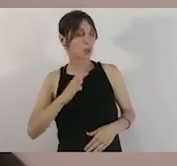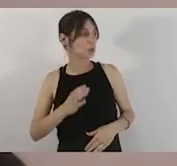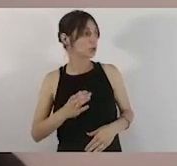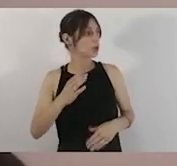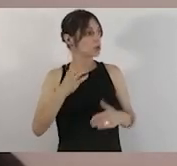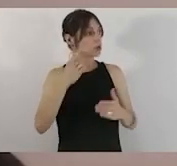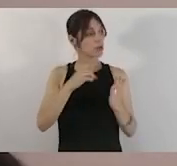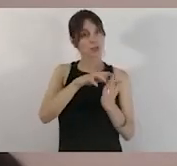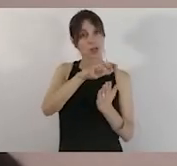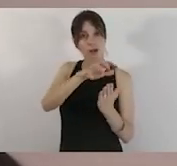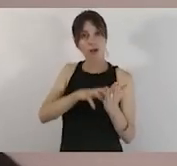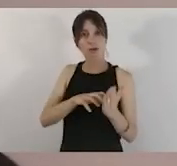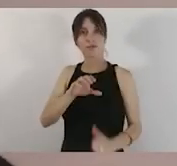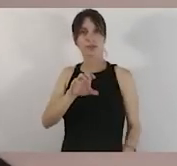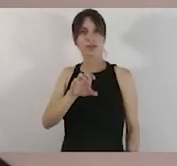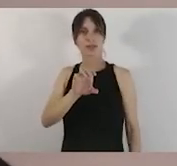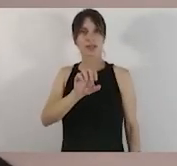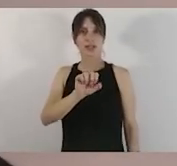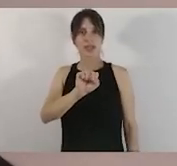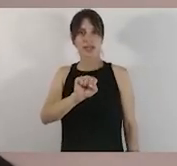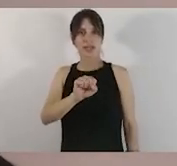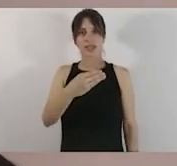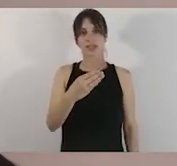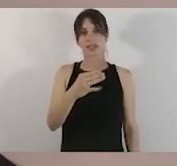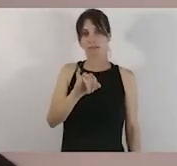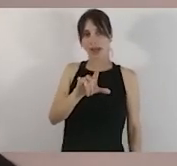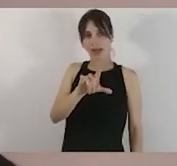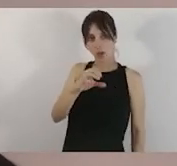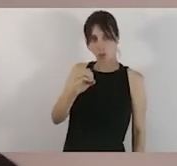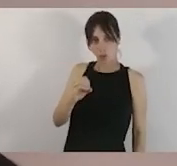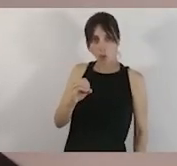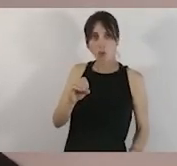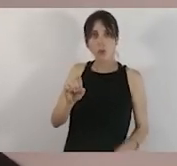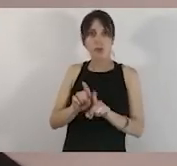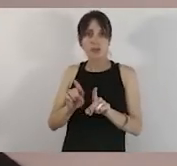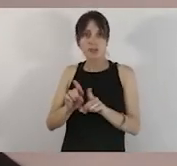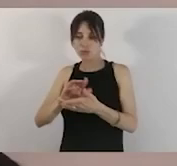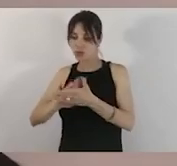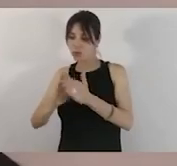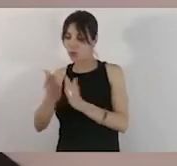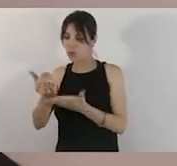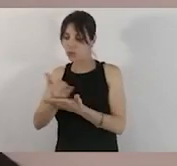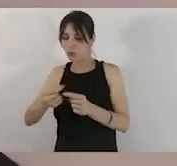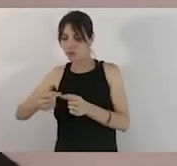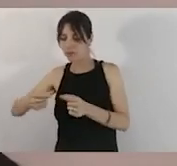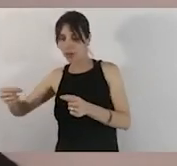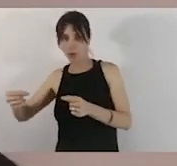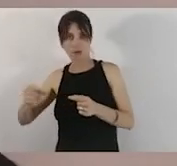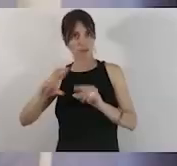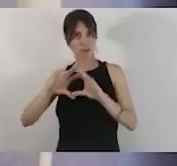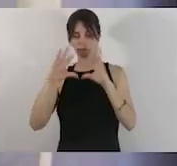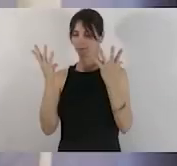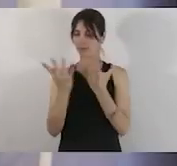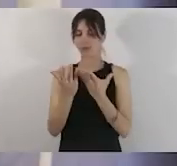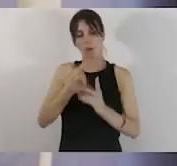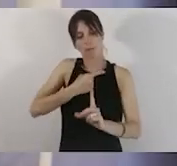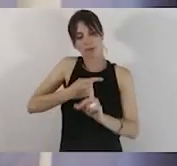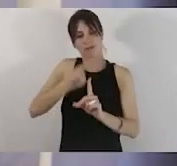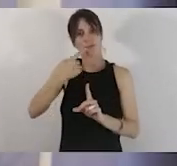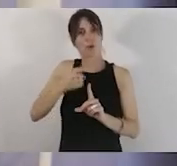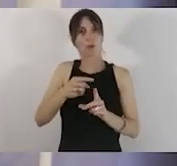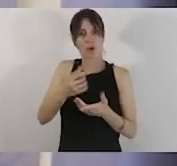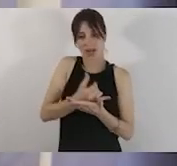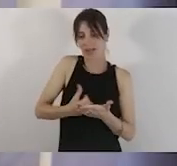les rapports avec Smilo et le Conseil insulaire du Frioul sont très positifs pour l'archipel. Ça, on le votera tout à